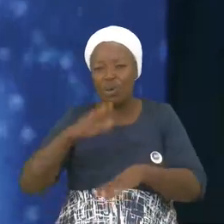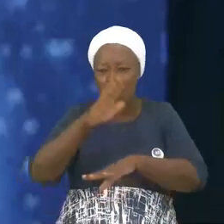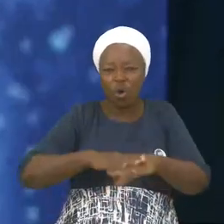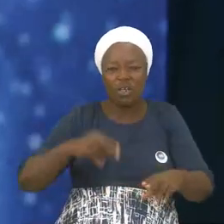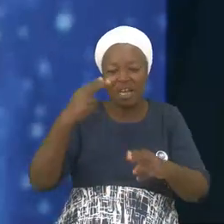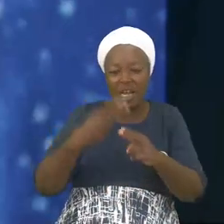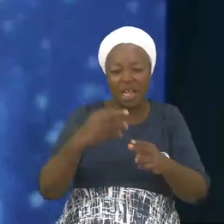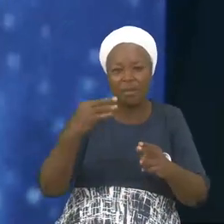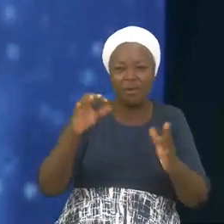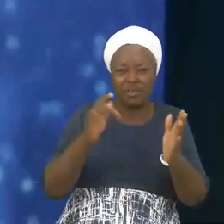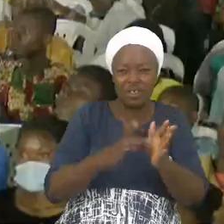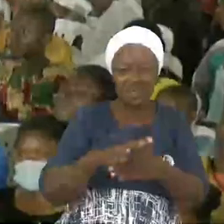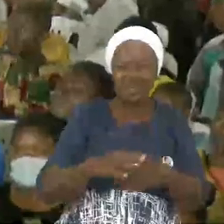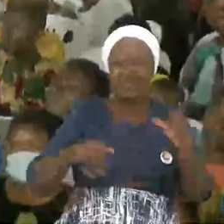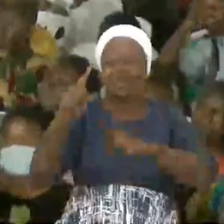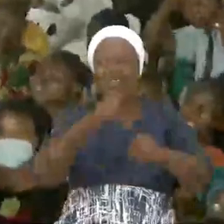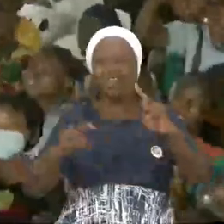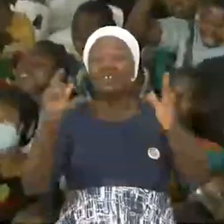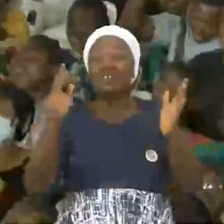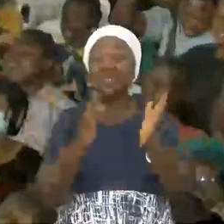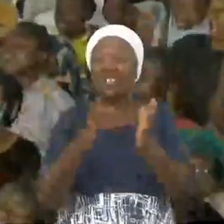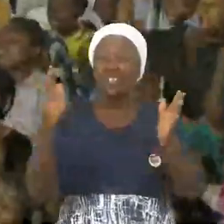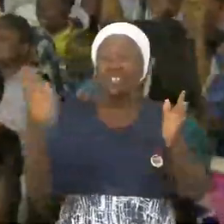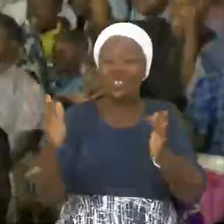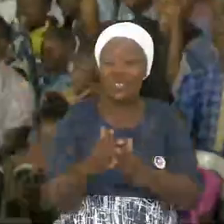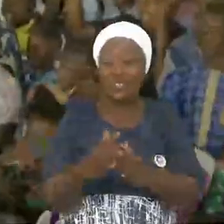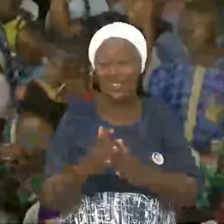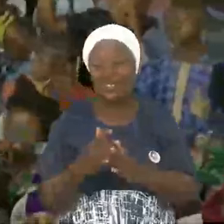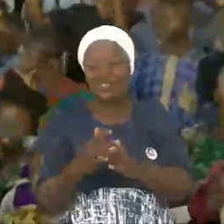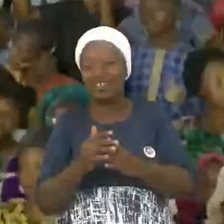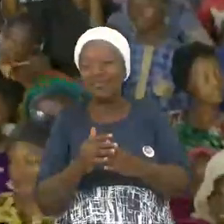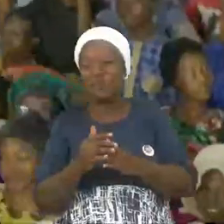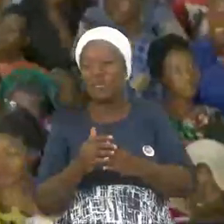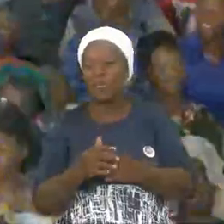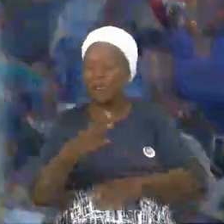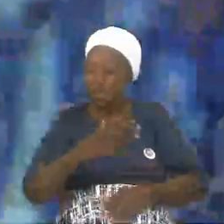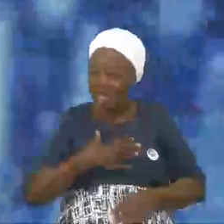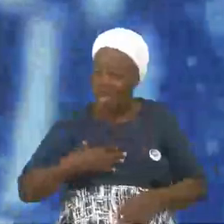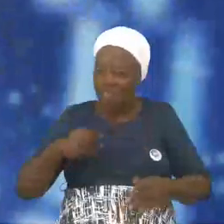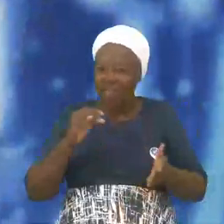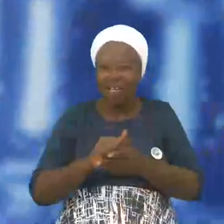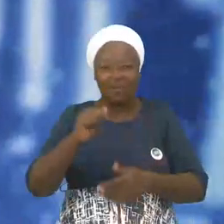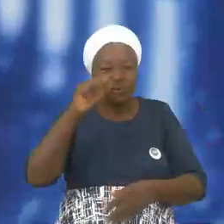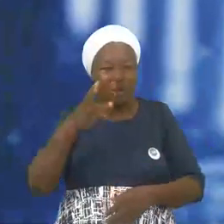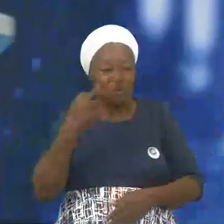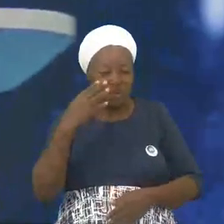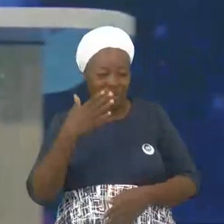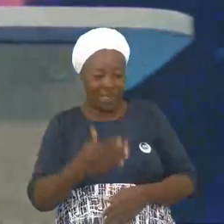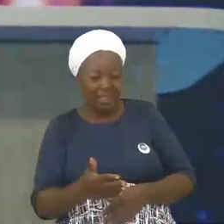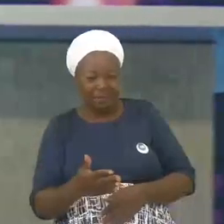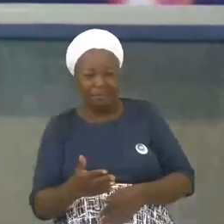cette femme est là? Nous avons mentionné le nom de Jésus. Quelqu'un crie Jésus!